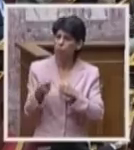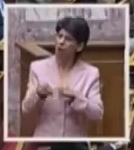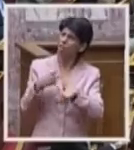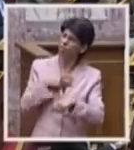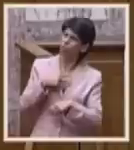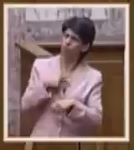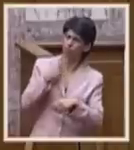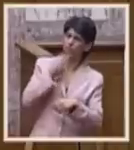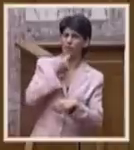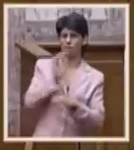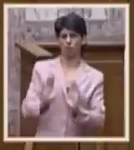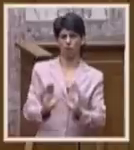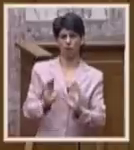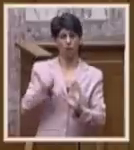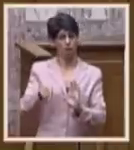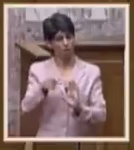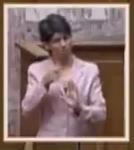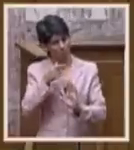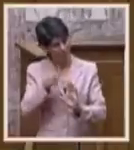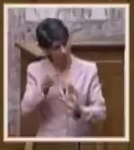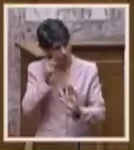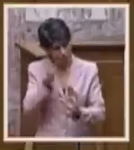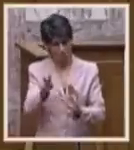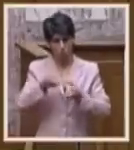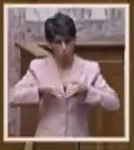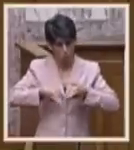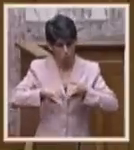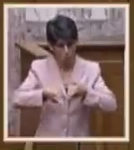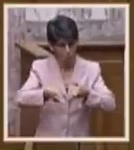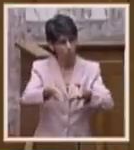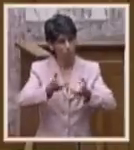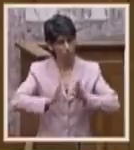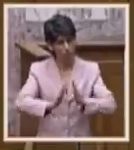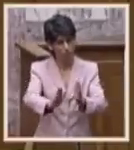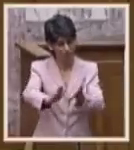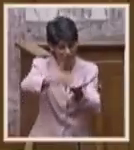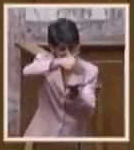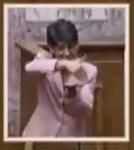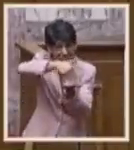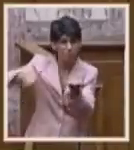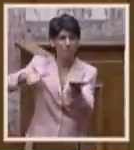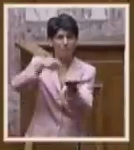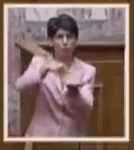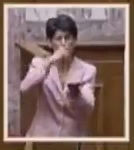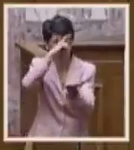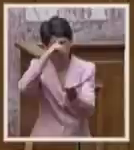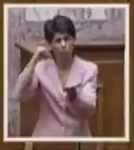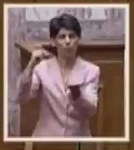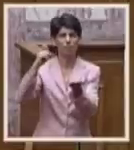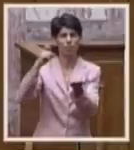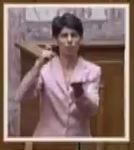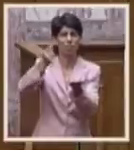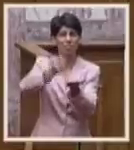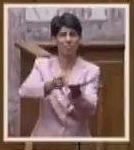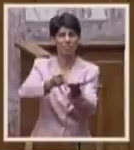τελικά, ενώ βρίσκεται στη μέση του δρόμου και μάλιστα ίσως το πιο δύσκολο σημείο. Είναι τόσο εύκολο